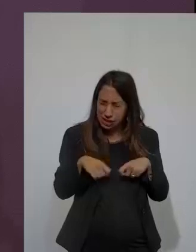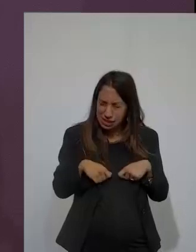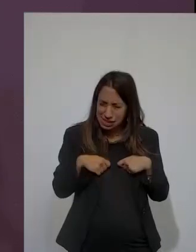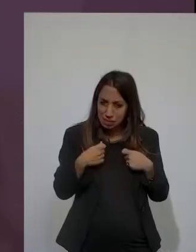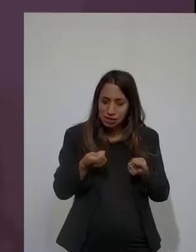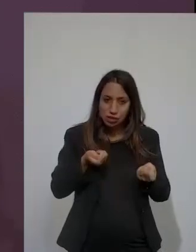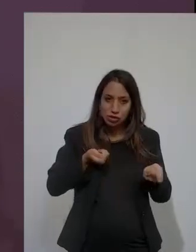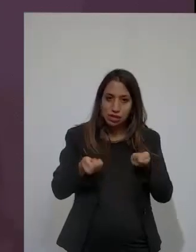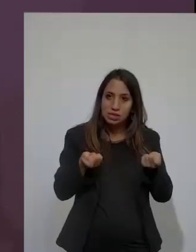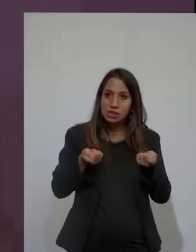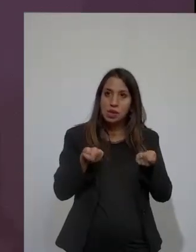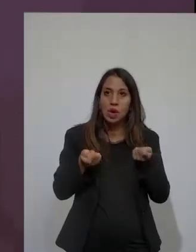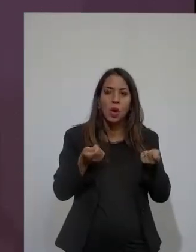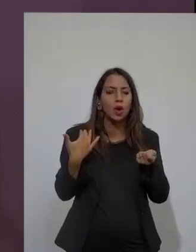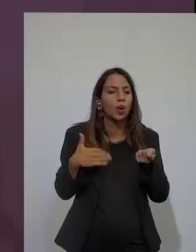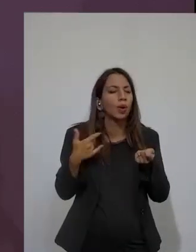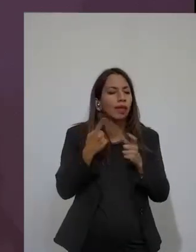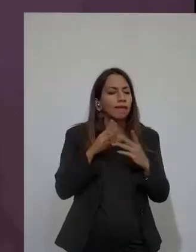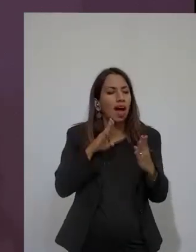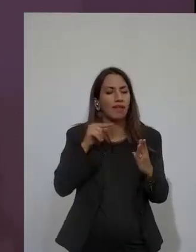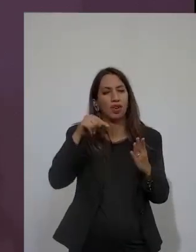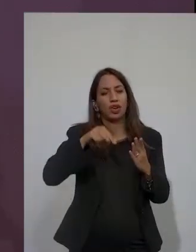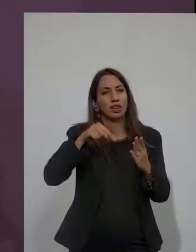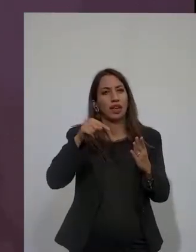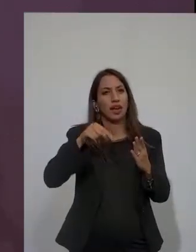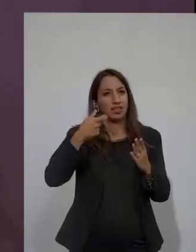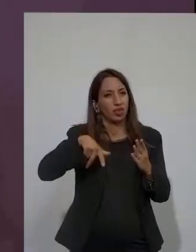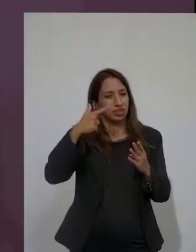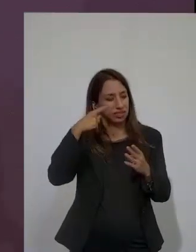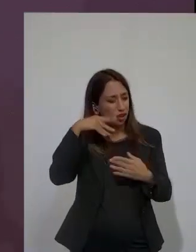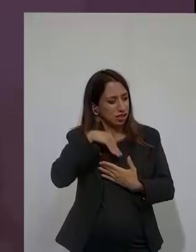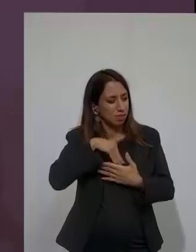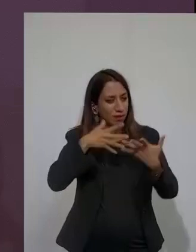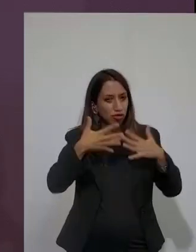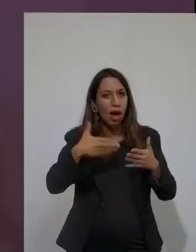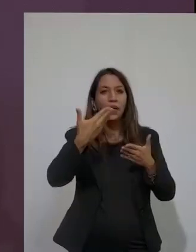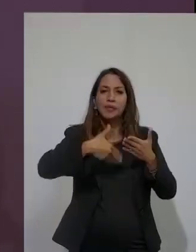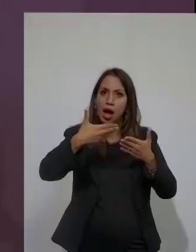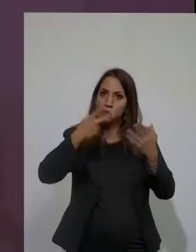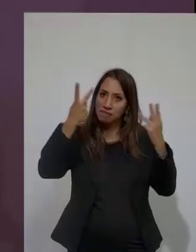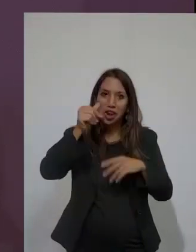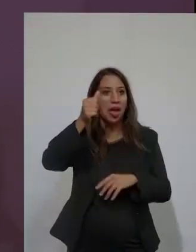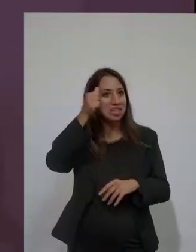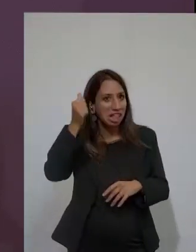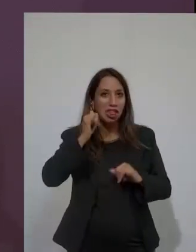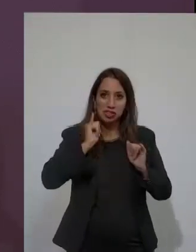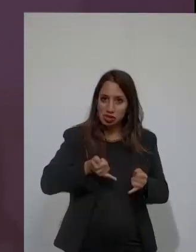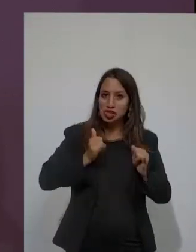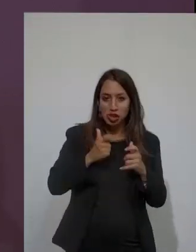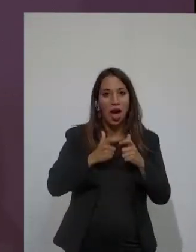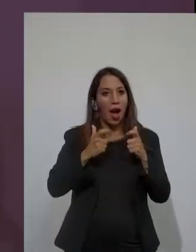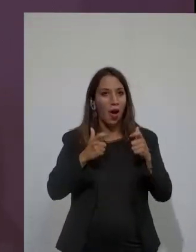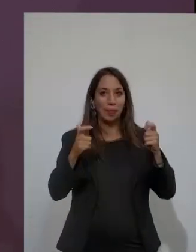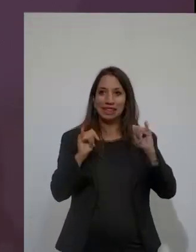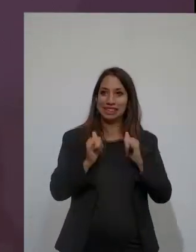in quanto siamo purtroppo consapevoli del fatto che è vero che i fatturati nel corso dell'estate sono aumentati, ma